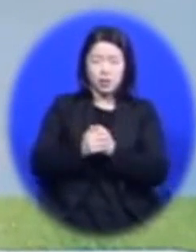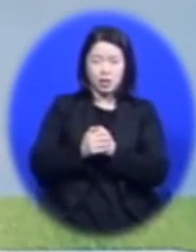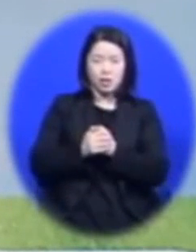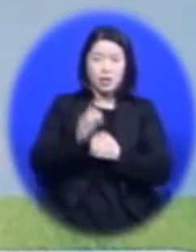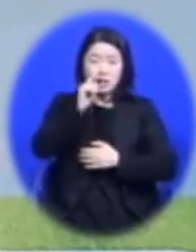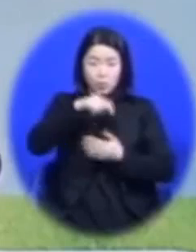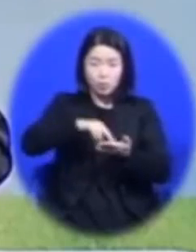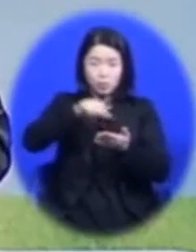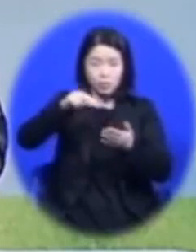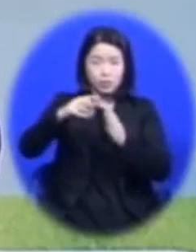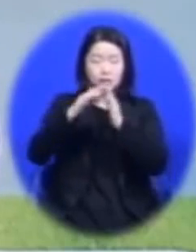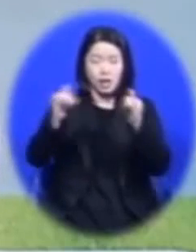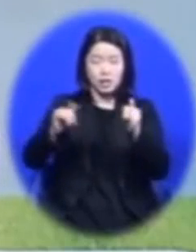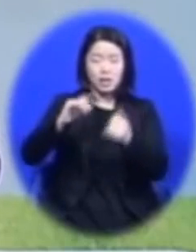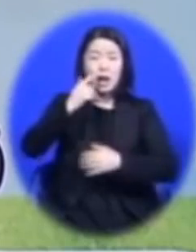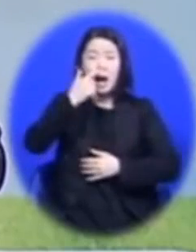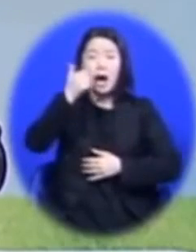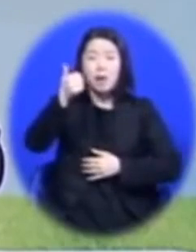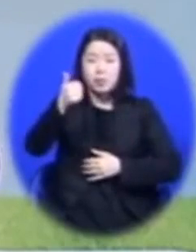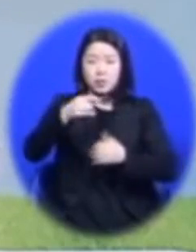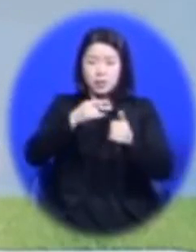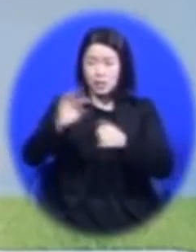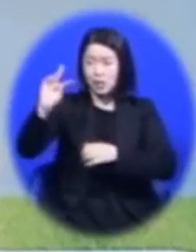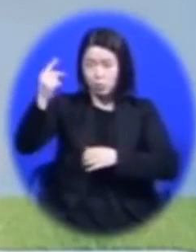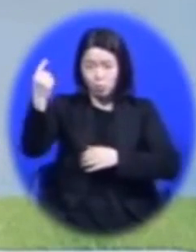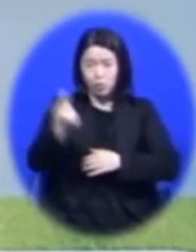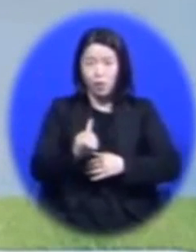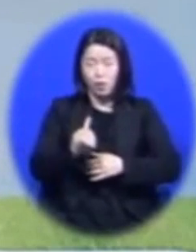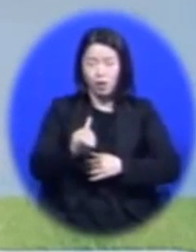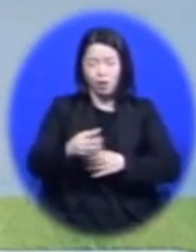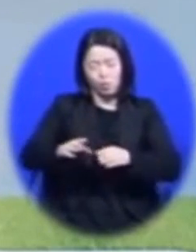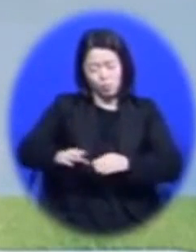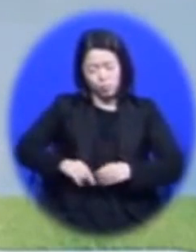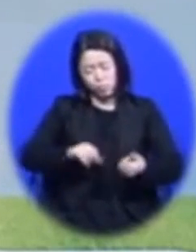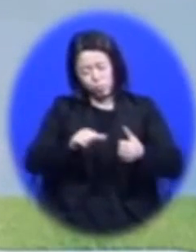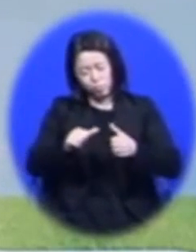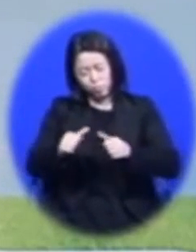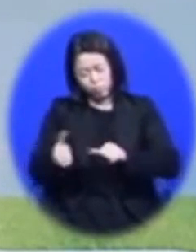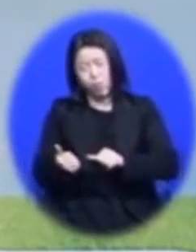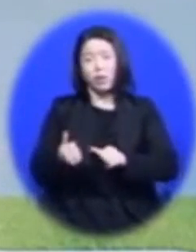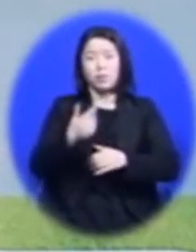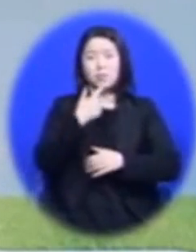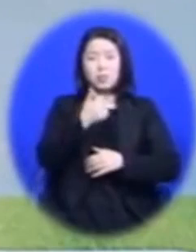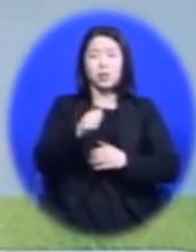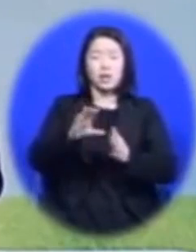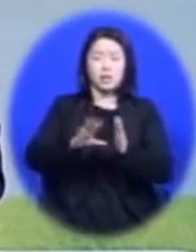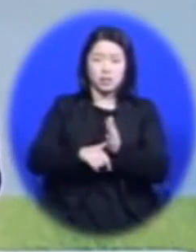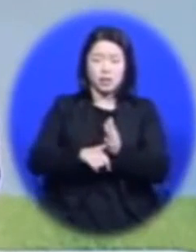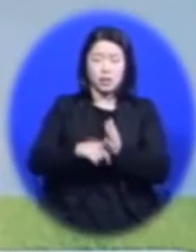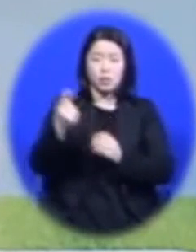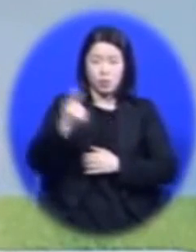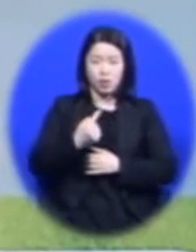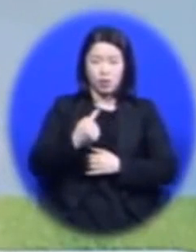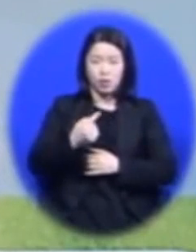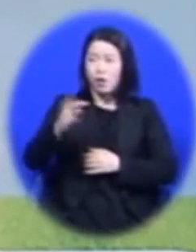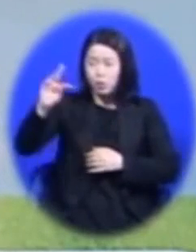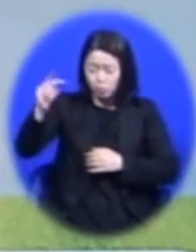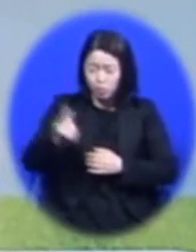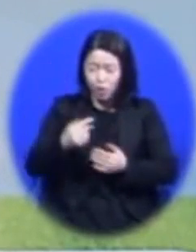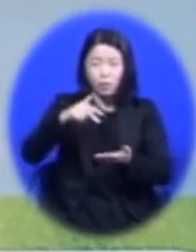탕자가 아버지께로 돌아옵니다. 굶어 죽을 지경이 되어서 사실 돌아올 처지가